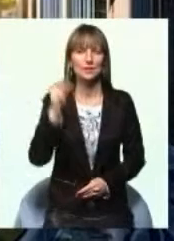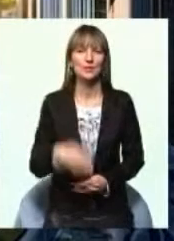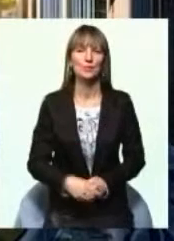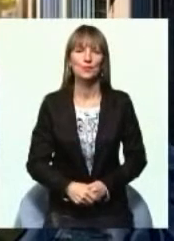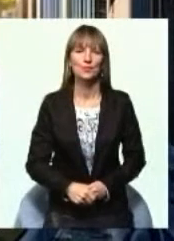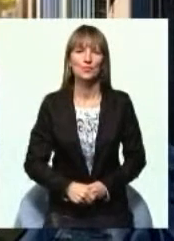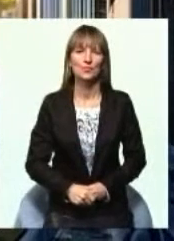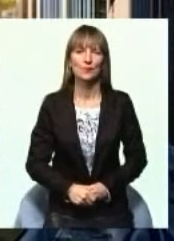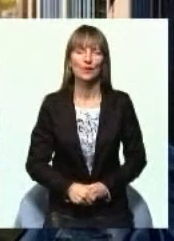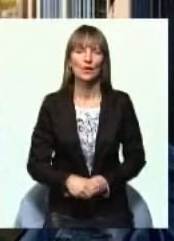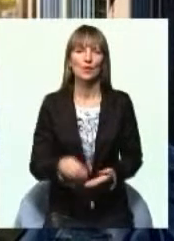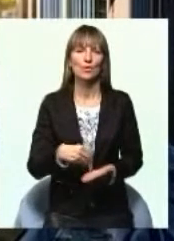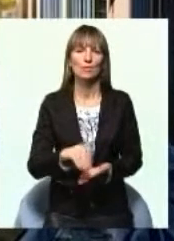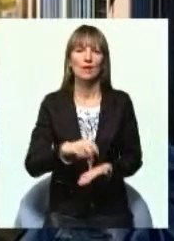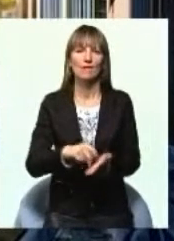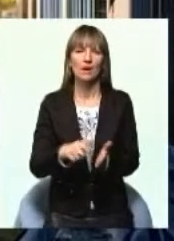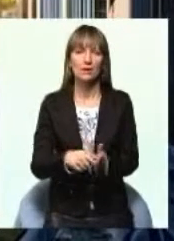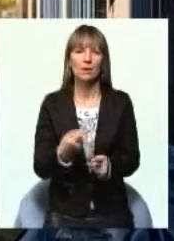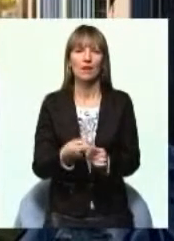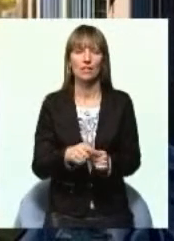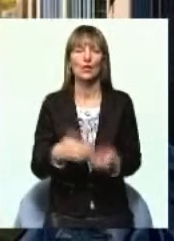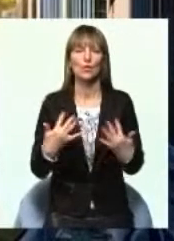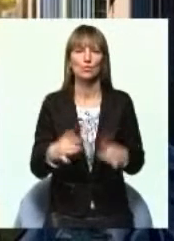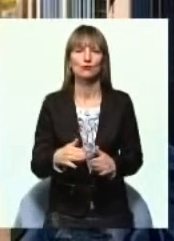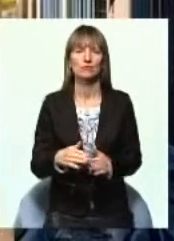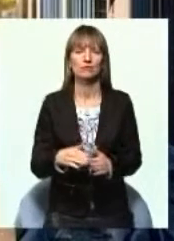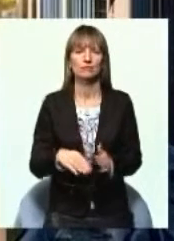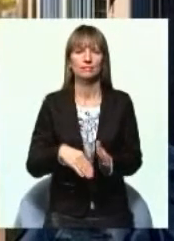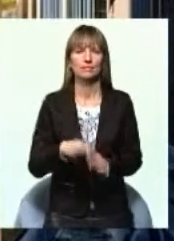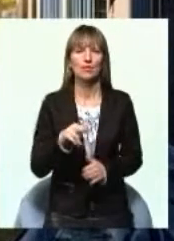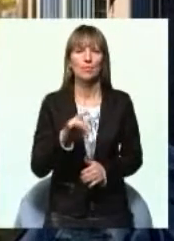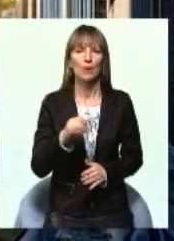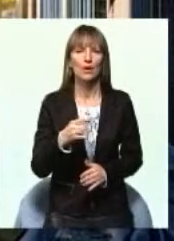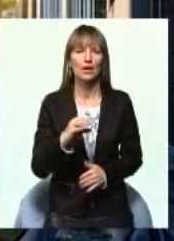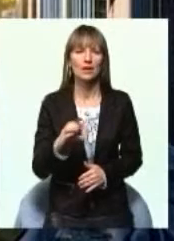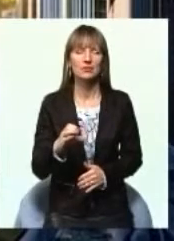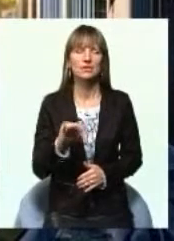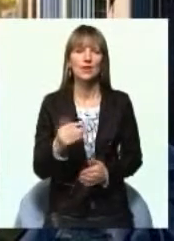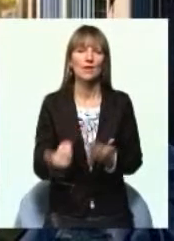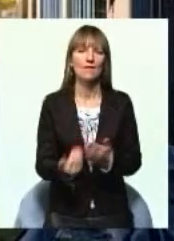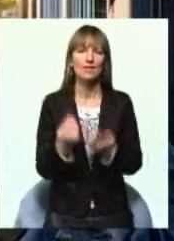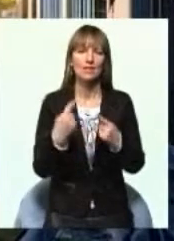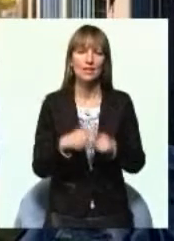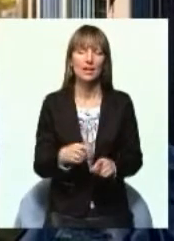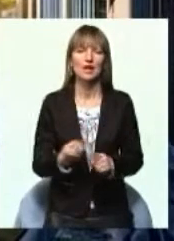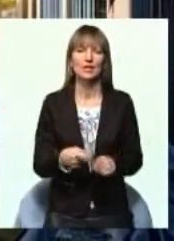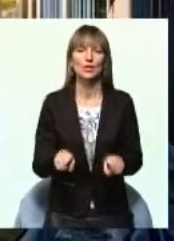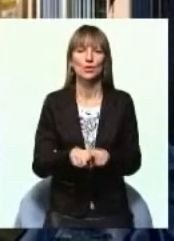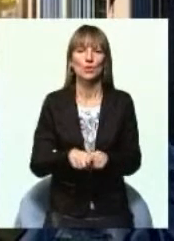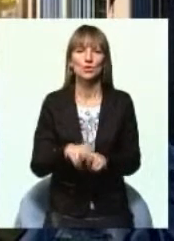Купить квартиру – это уже прогресс. И еще люди придумали технологии – это тоже